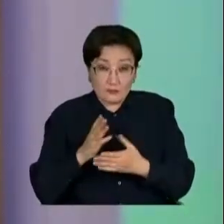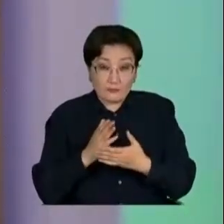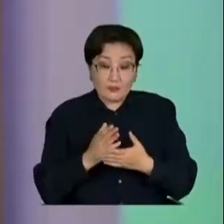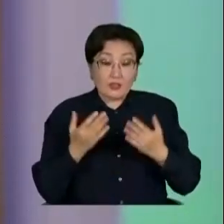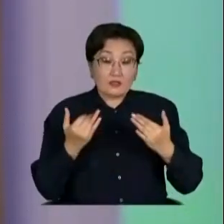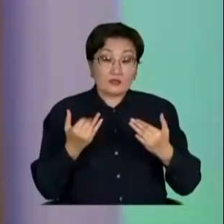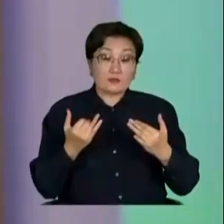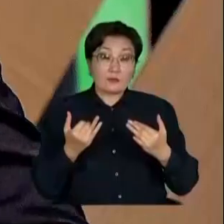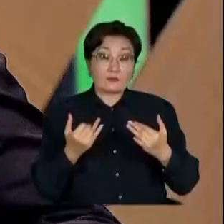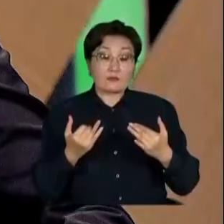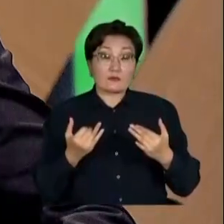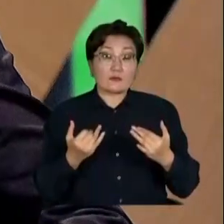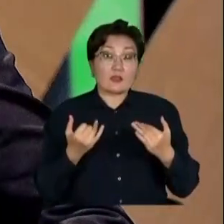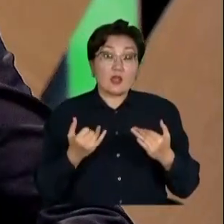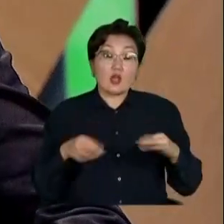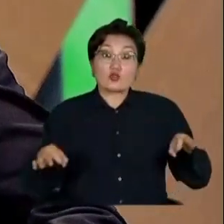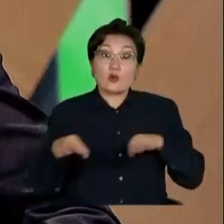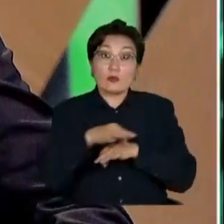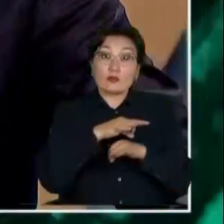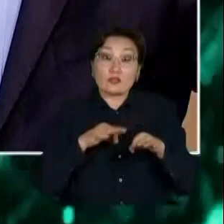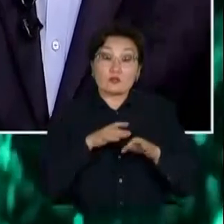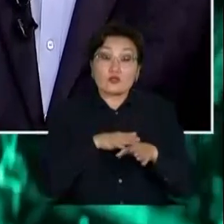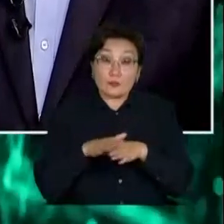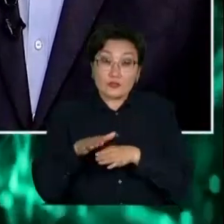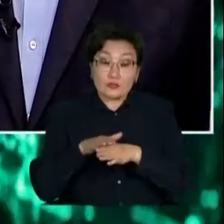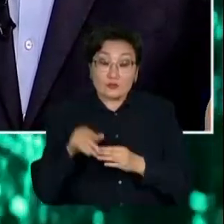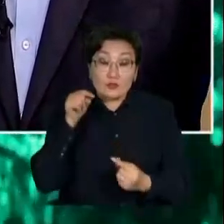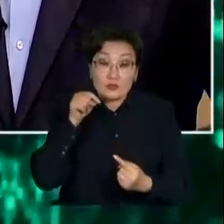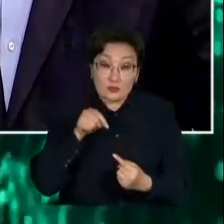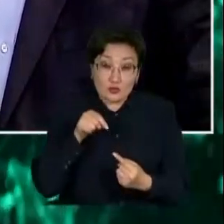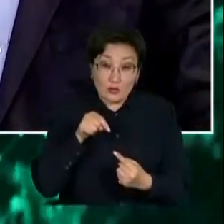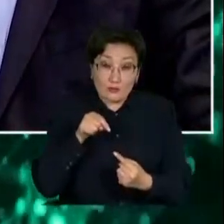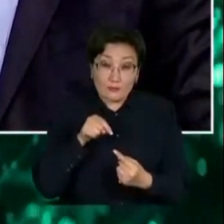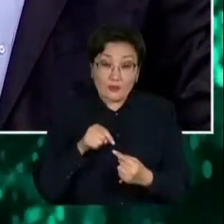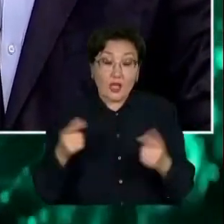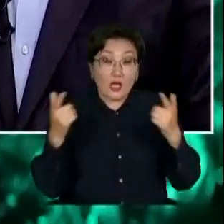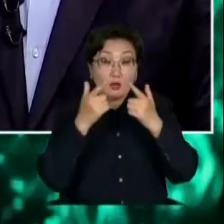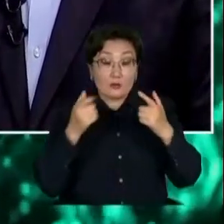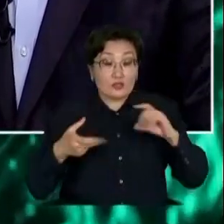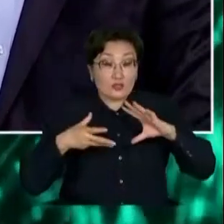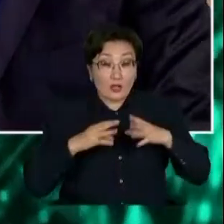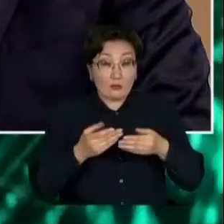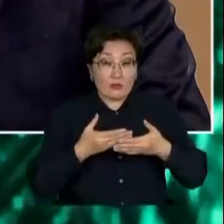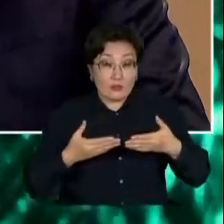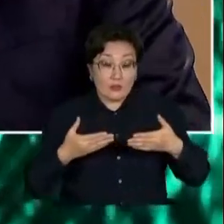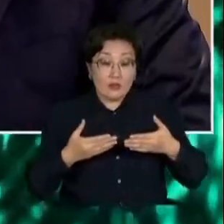Енді ақпарат бар ма сізде? Жоба жүзеге асырылу бойынша ақпарат жалпы бізде